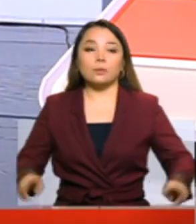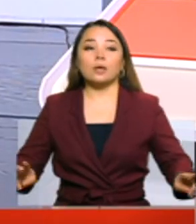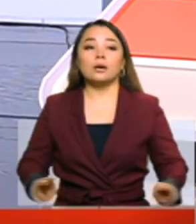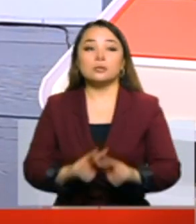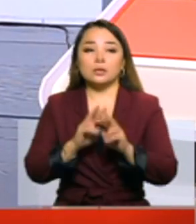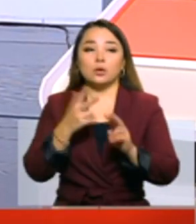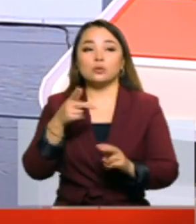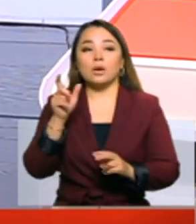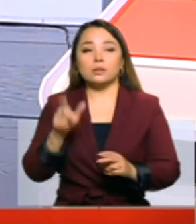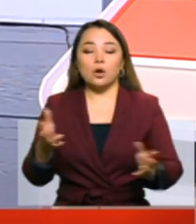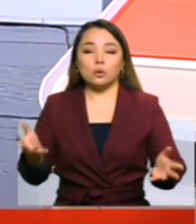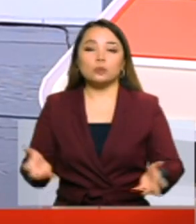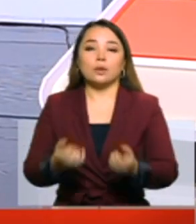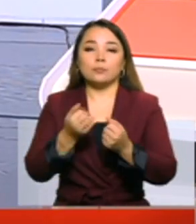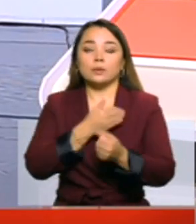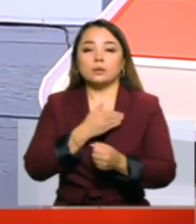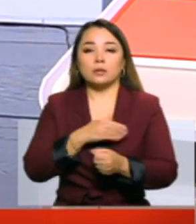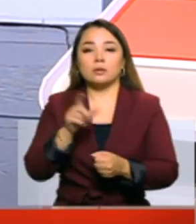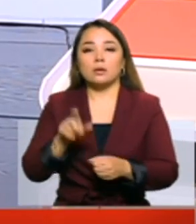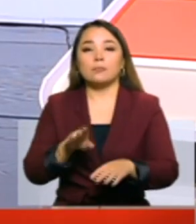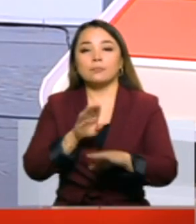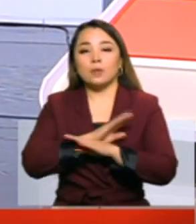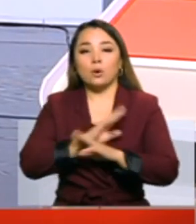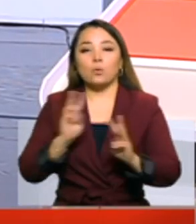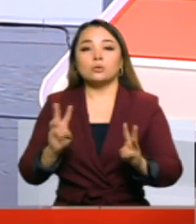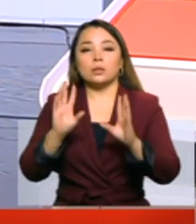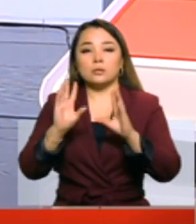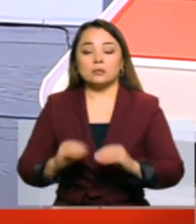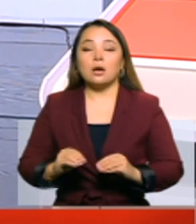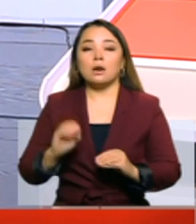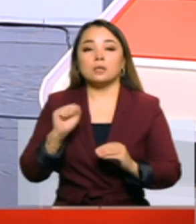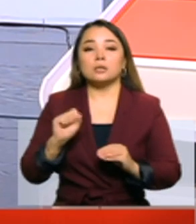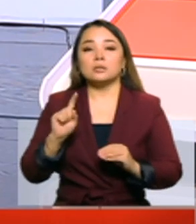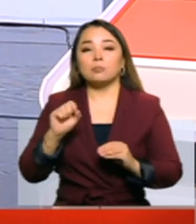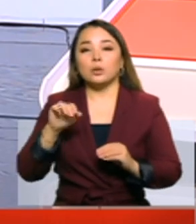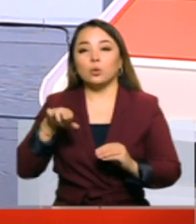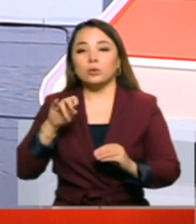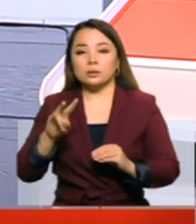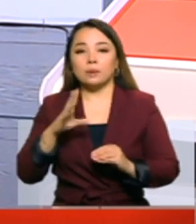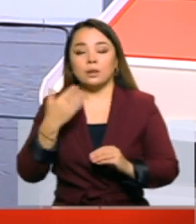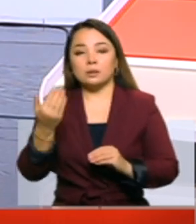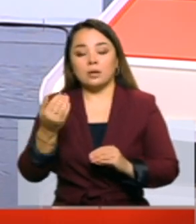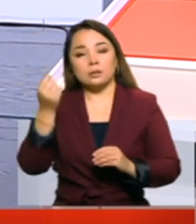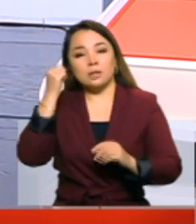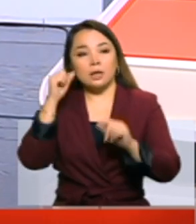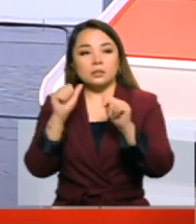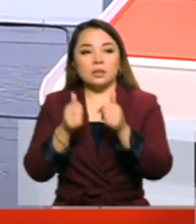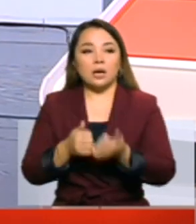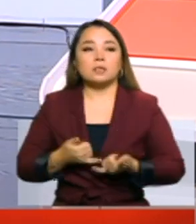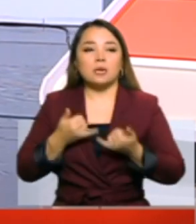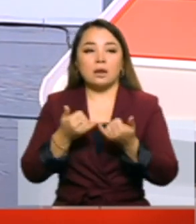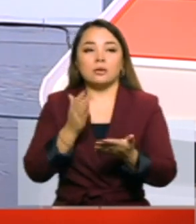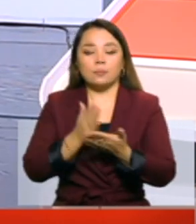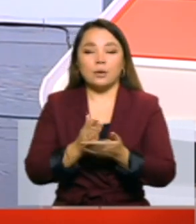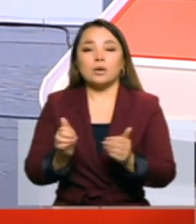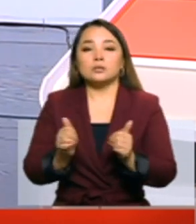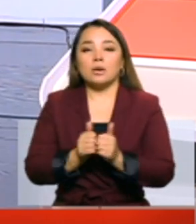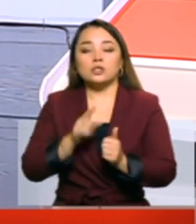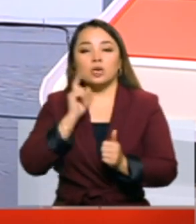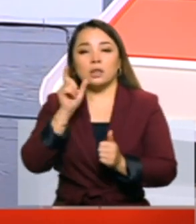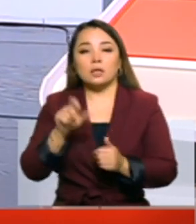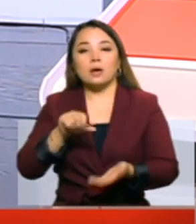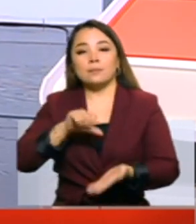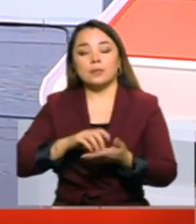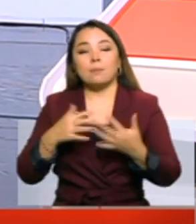Аластанада 3 адамды құтқарам деп ажал құшқан өрт сөндіруші Асқар Забикулинге арналған ескерткіш қойылды. Жалында кеткен жас